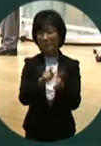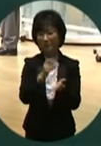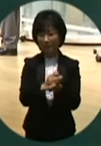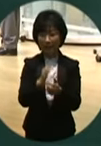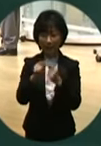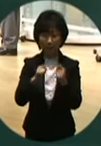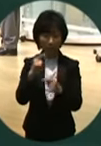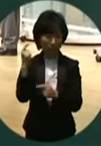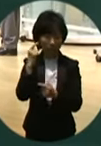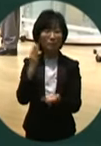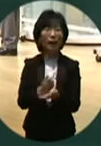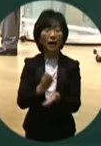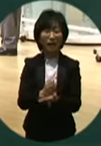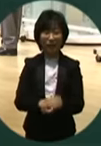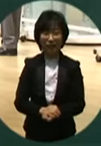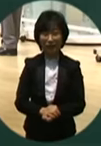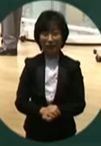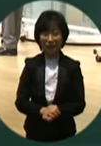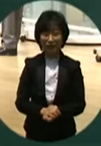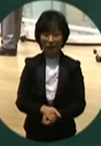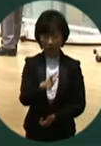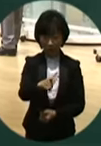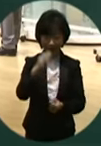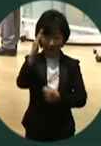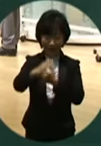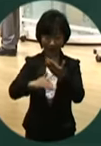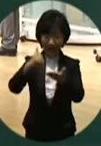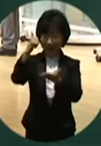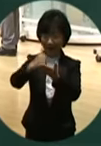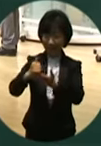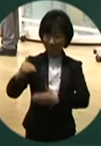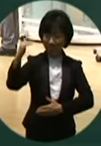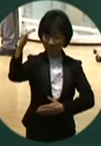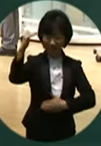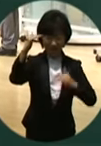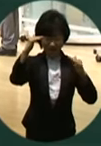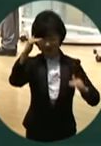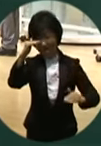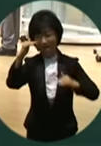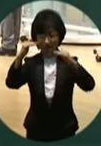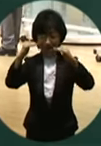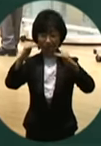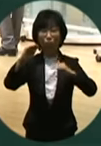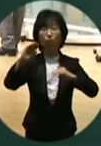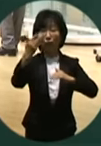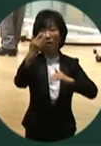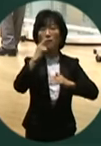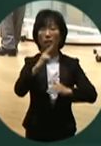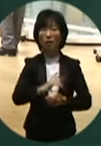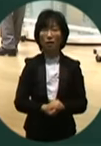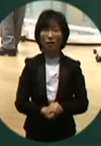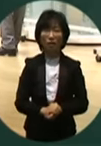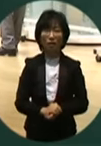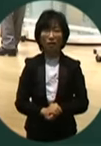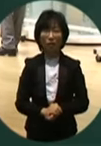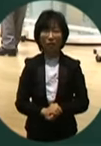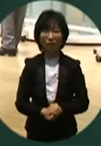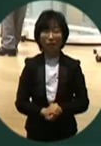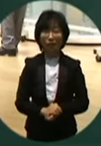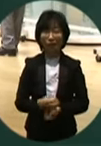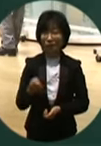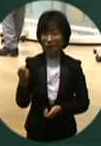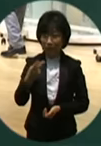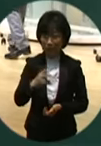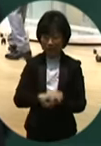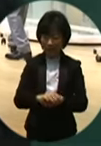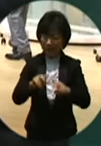Hey, don't listen to God's word. 그리고 네가 하나님처럼 되는 것이라고 말한 겁니다. And Satan said, and you can be like God. 그리고는 지금도